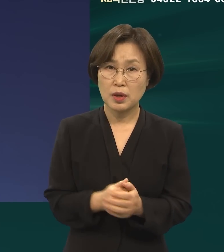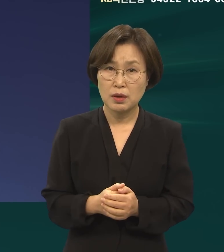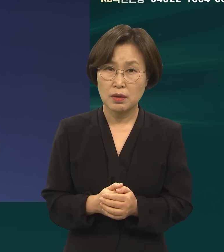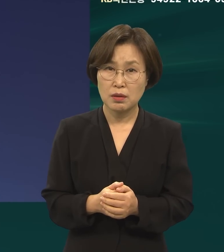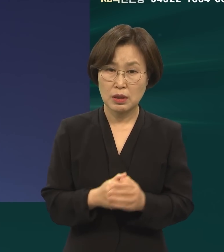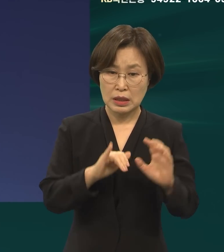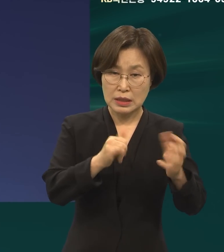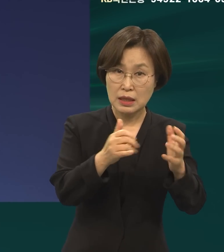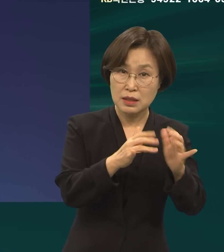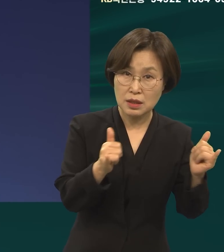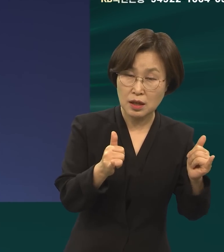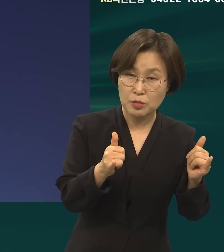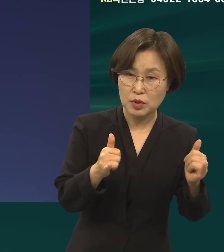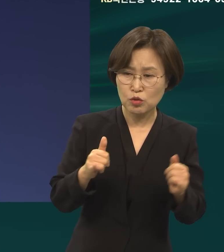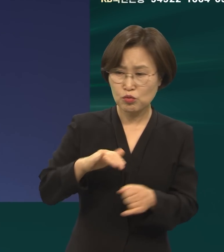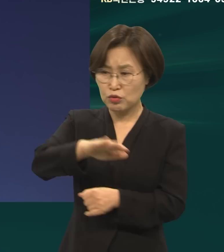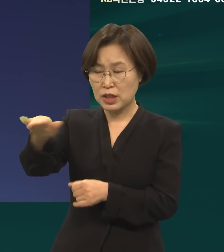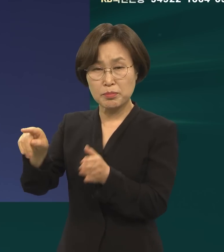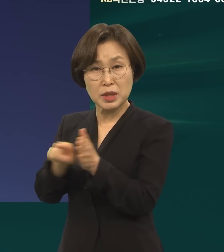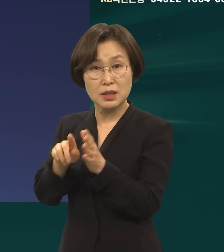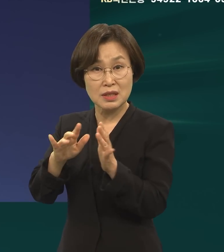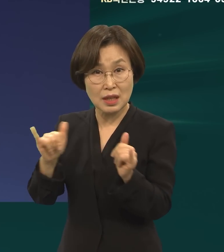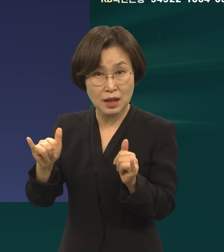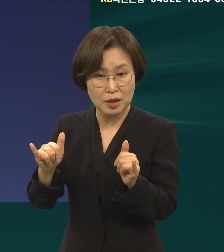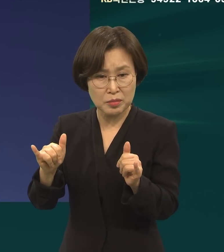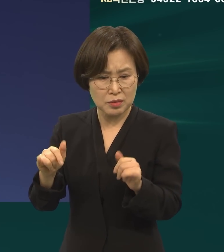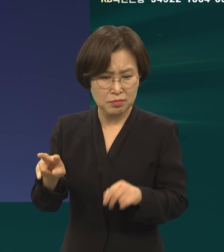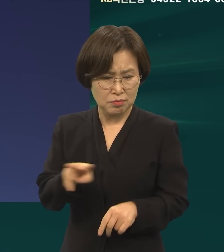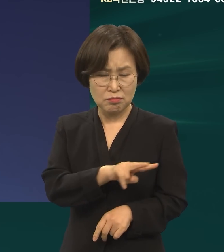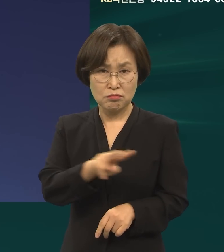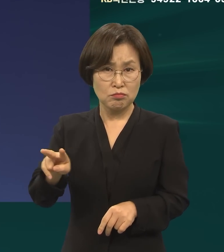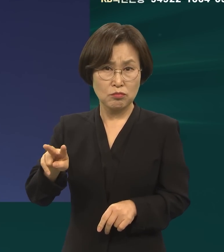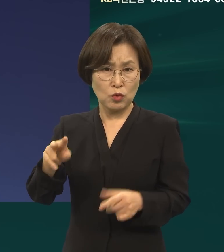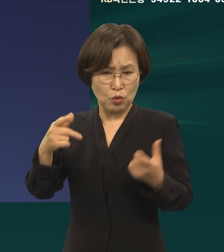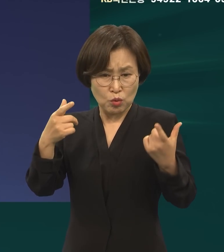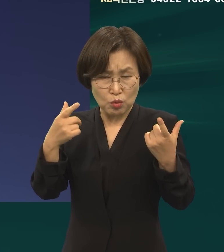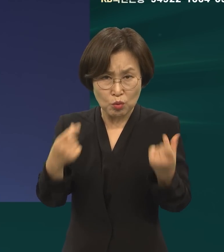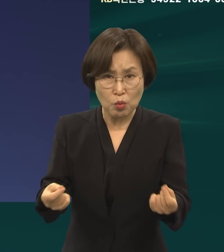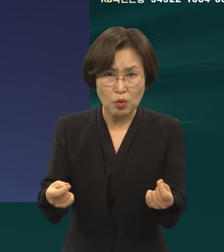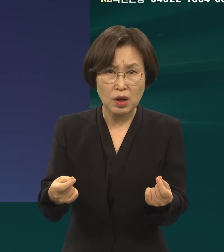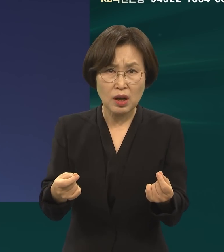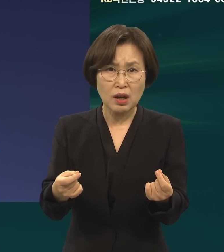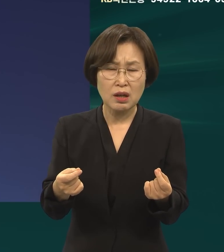눈에 우리가 똑같이 그들이 좋아하는 것을 좋아하고 있기 때문입니다.